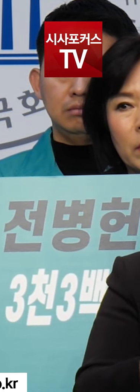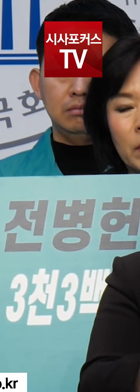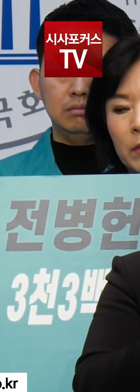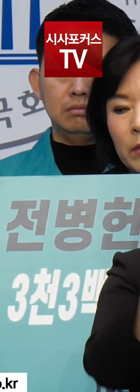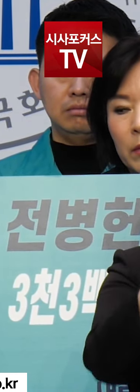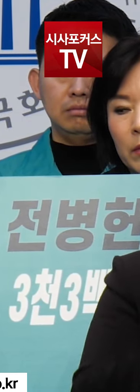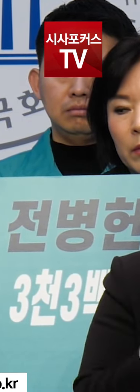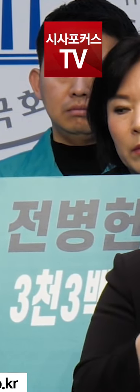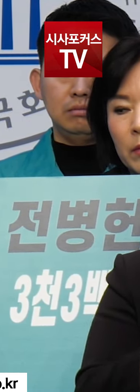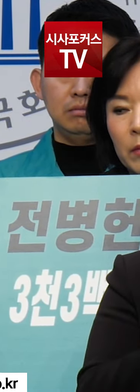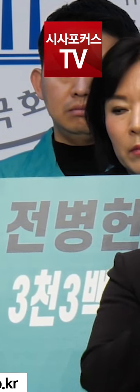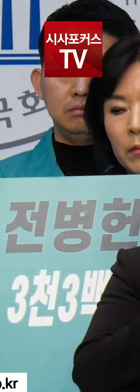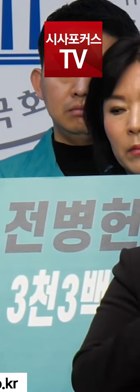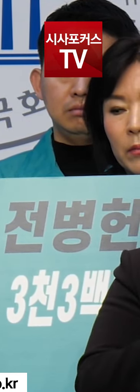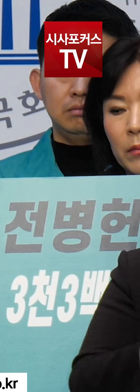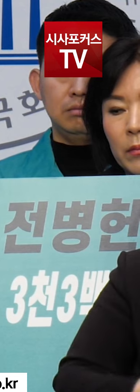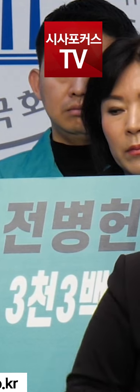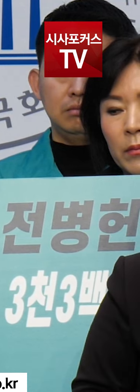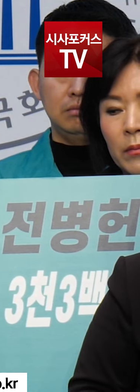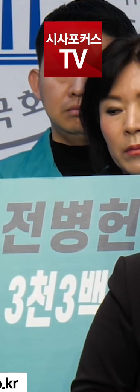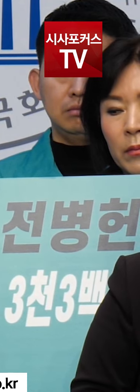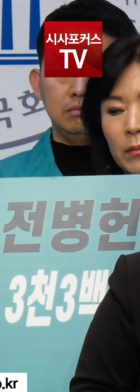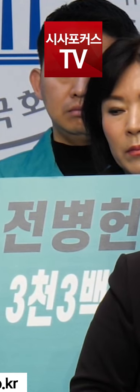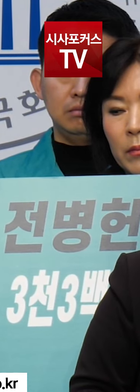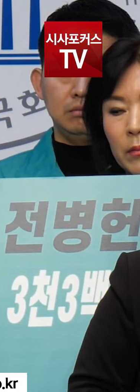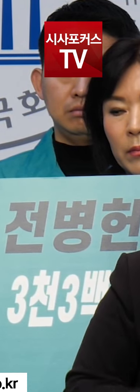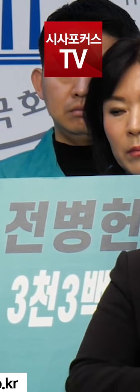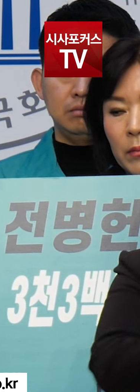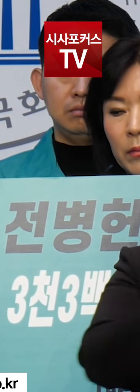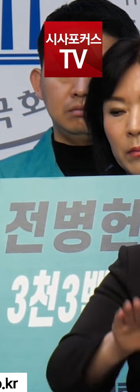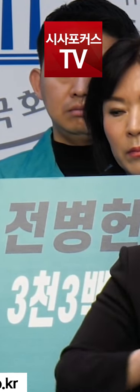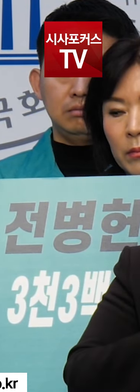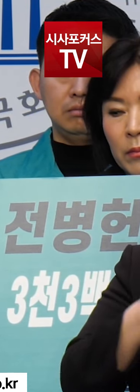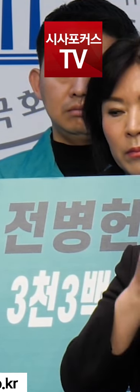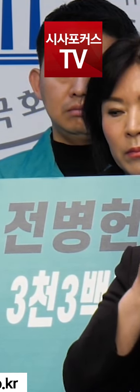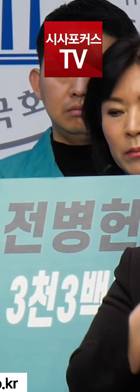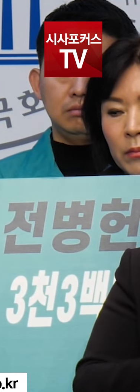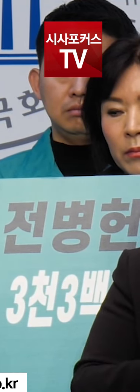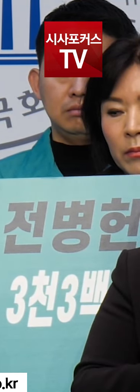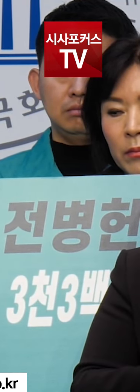해주시길 것을 바랍니다. 우리는 이미